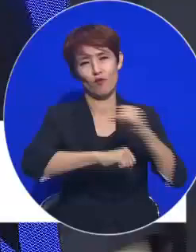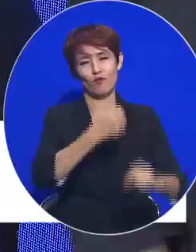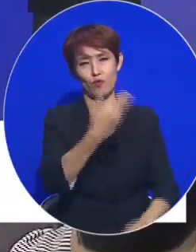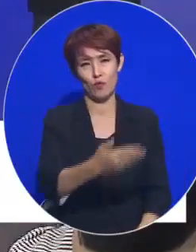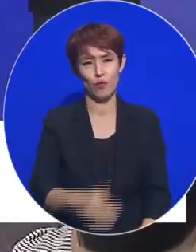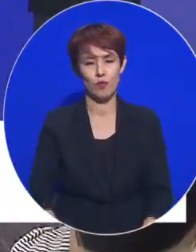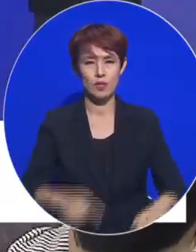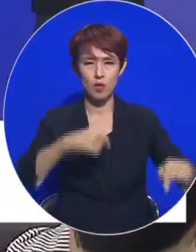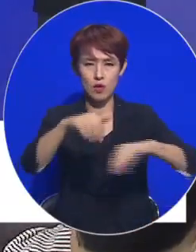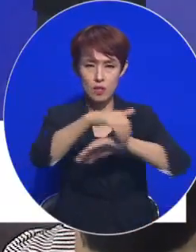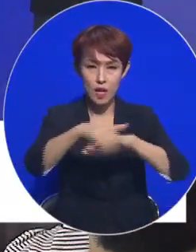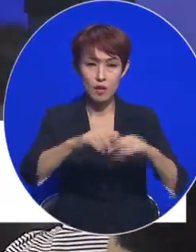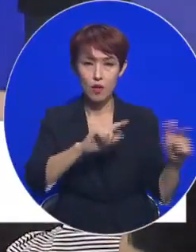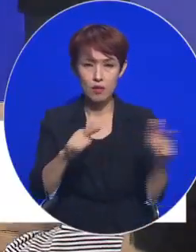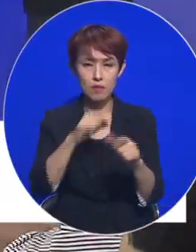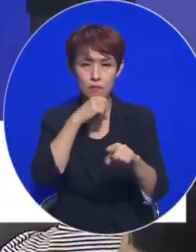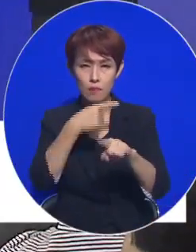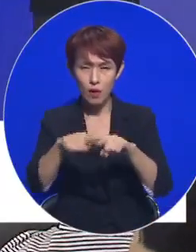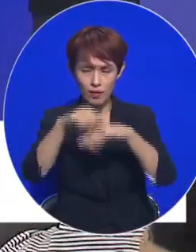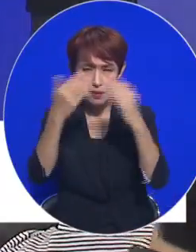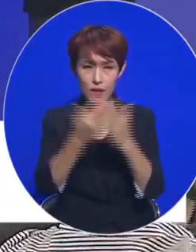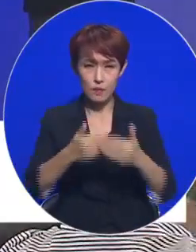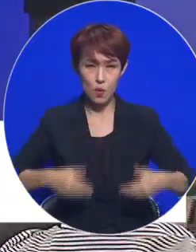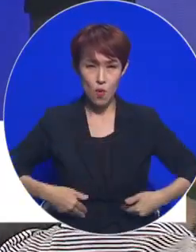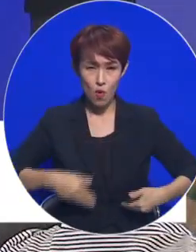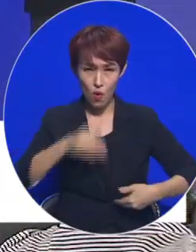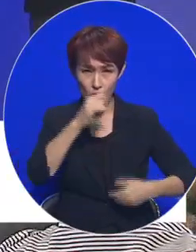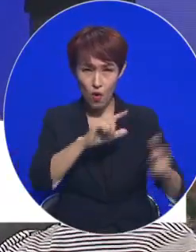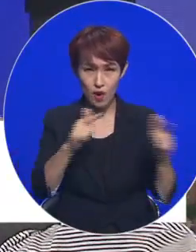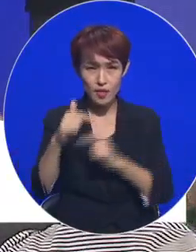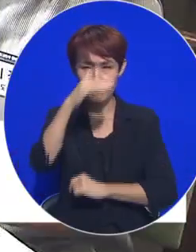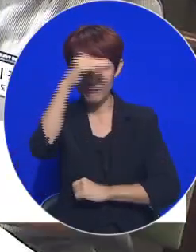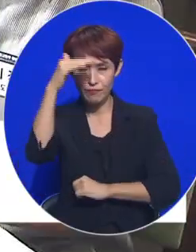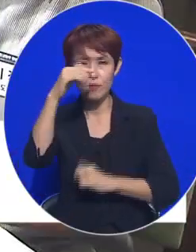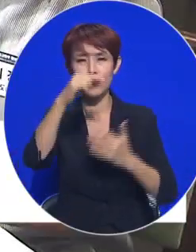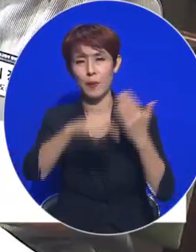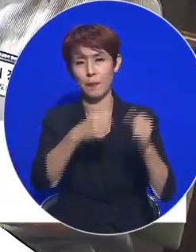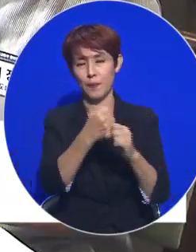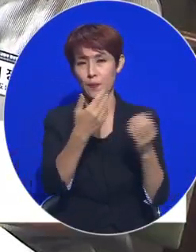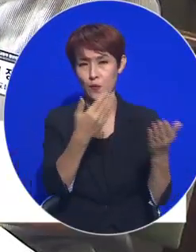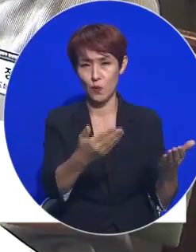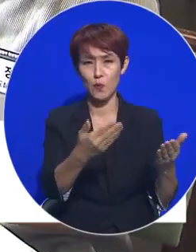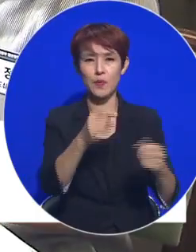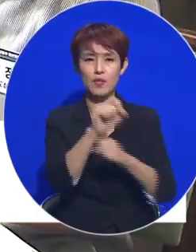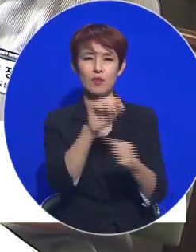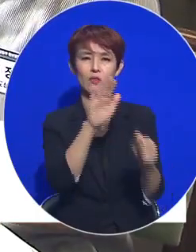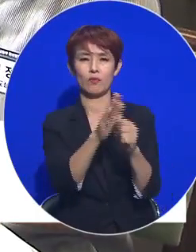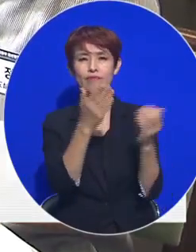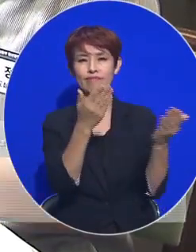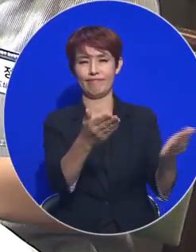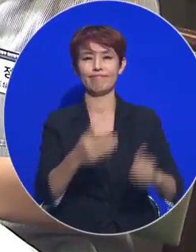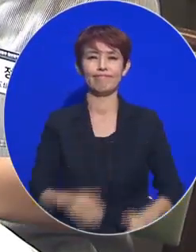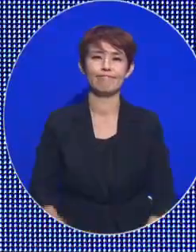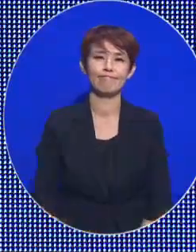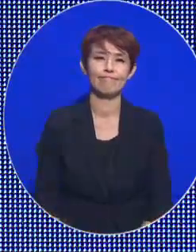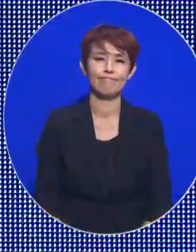입안과 추진, 평가 등 전 단계에 필요한 정책 현장 견학 프로그램과 행정적 지원을 제공할